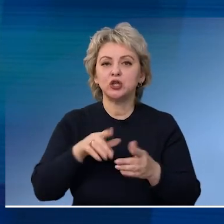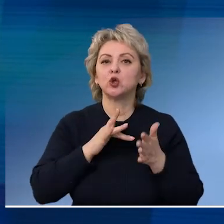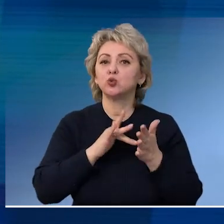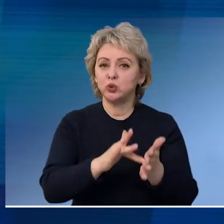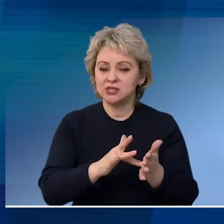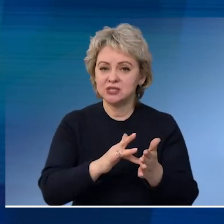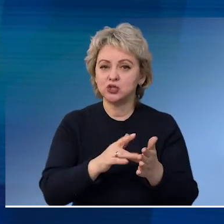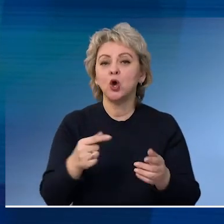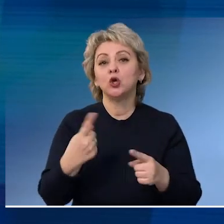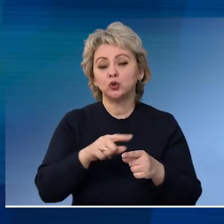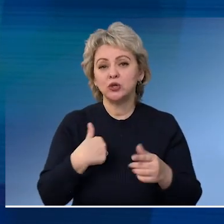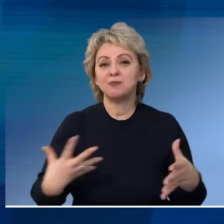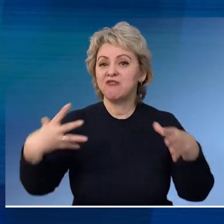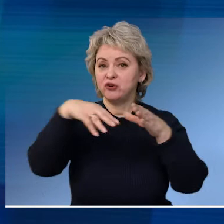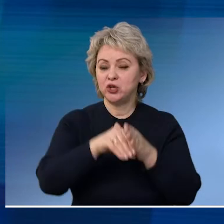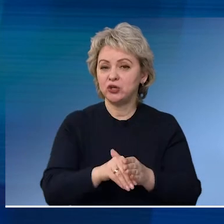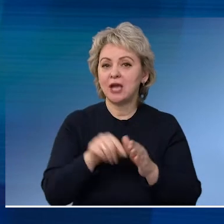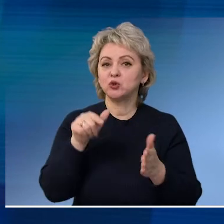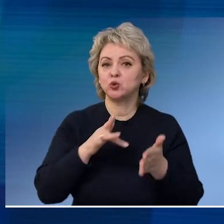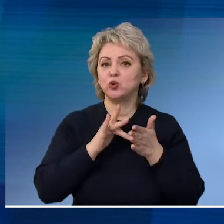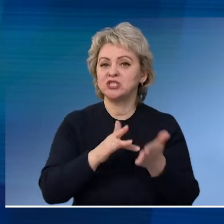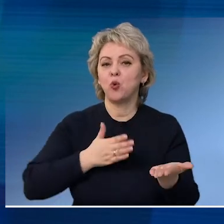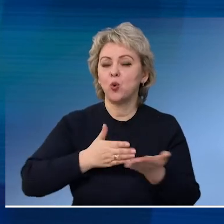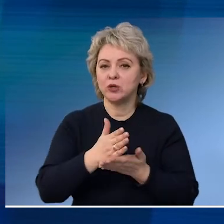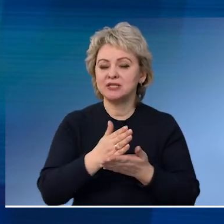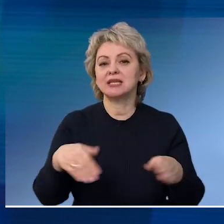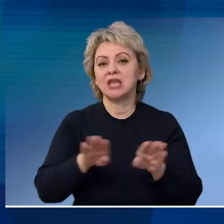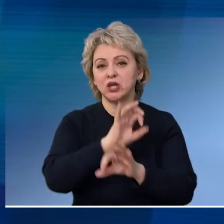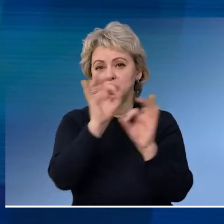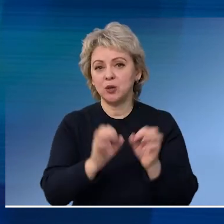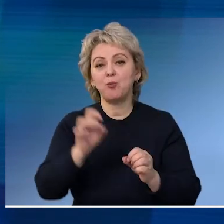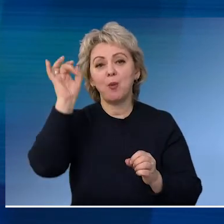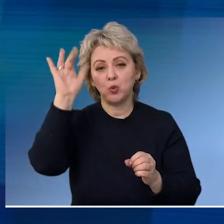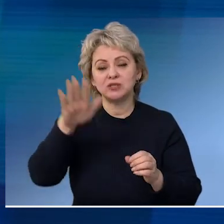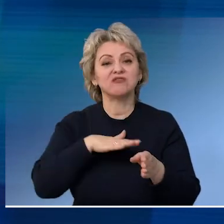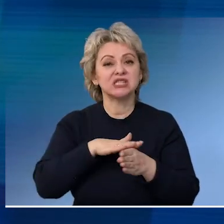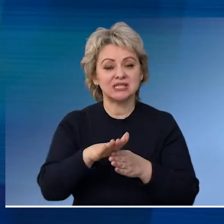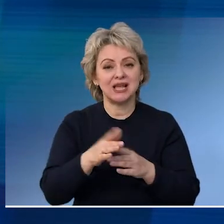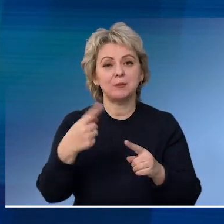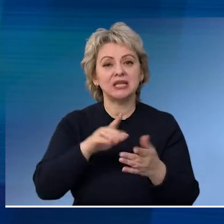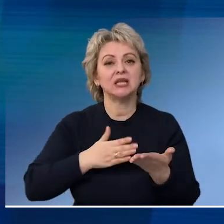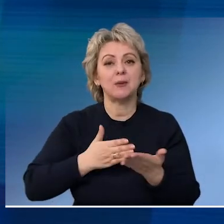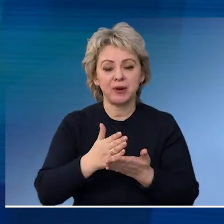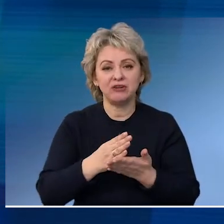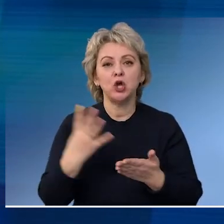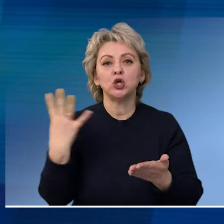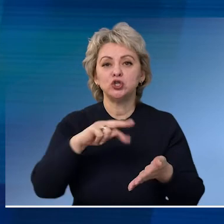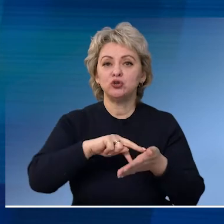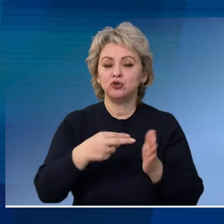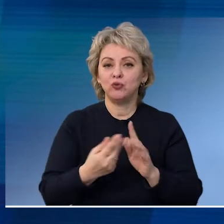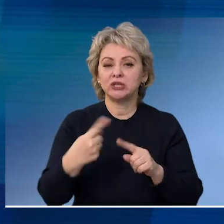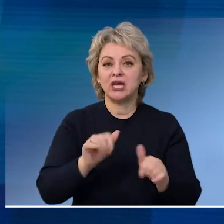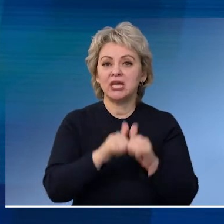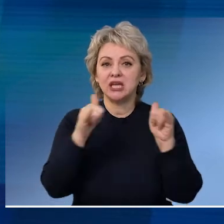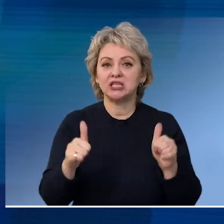проект – это туристический, то есть мы вливаемся гармонично в туристическую отрасль, таким образом популяризируя в целом это направление. И